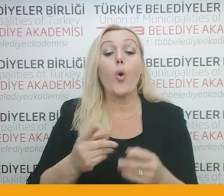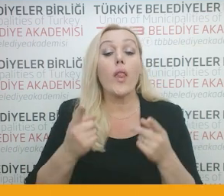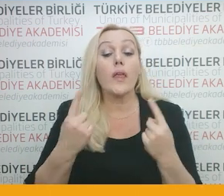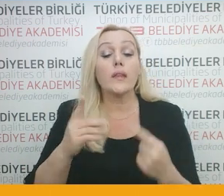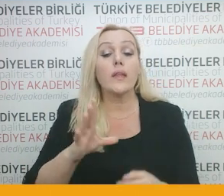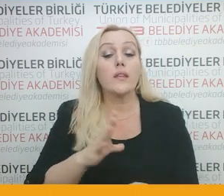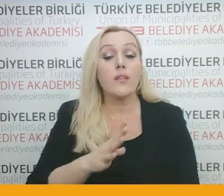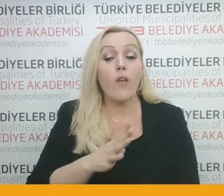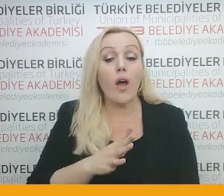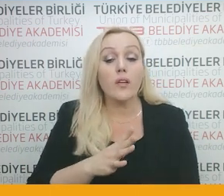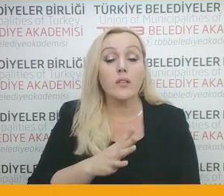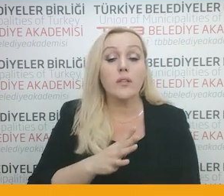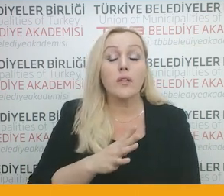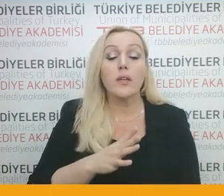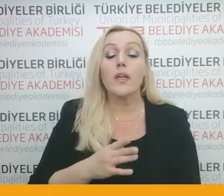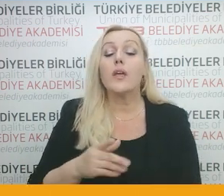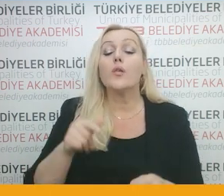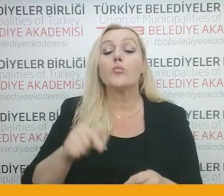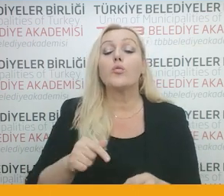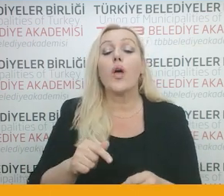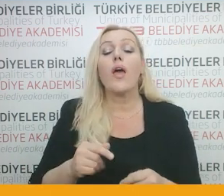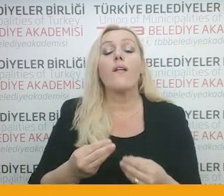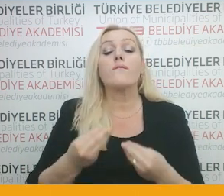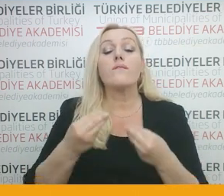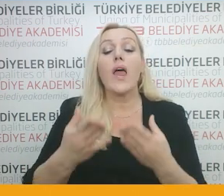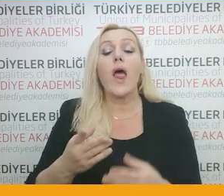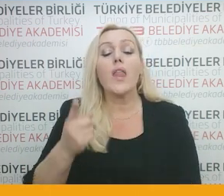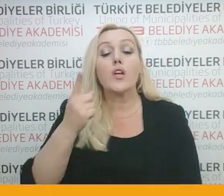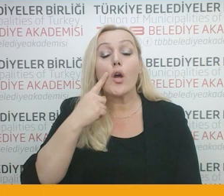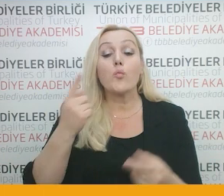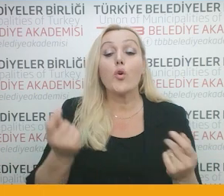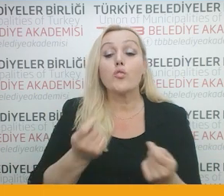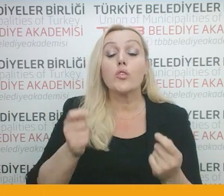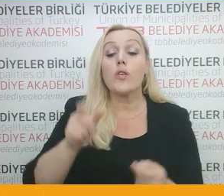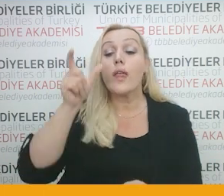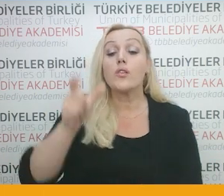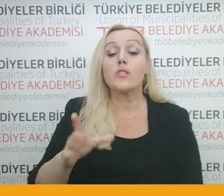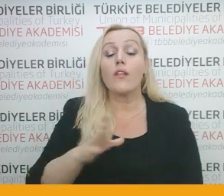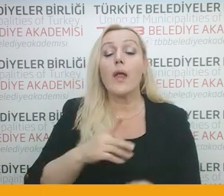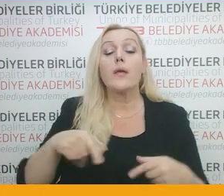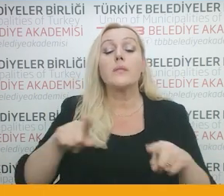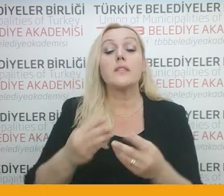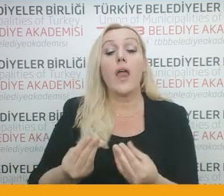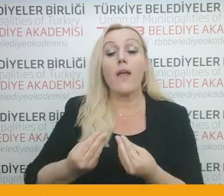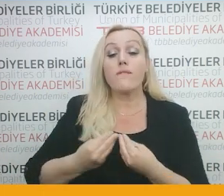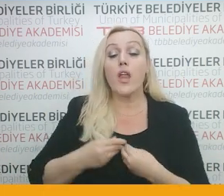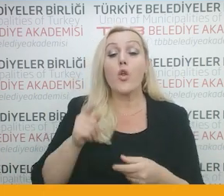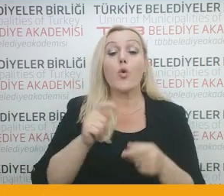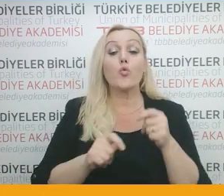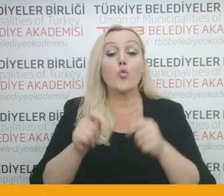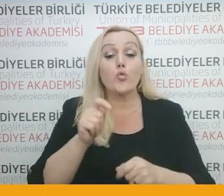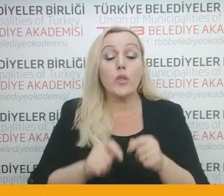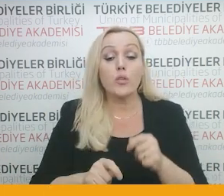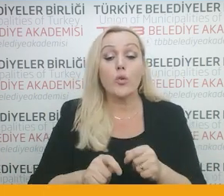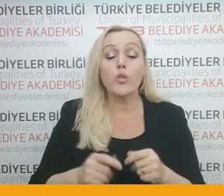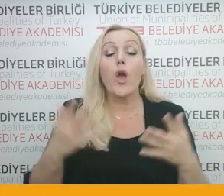kayıt yetkisi var. Taşınır teslim edilen kamu görevleri var. Bizler yani taşınır bize teslim ediliyor. Biz bunları kullanıyoruz. Taşınır kontrolü